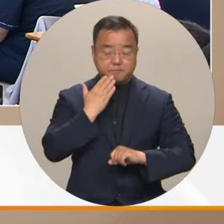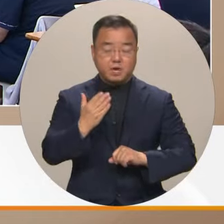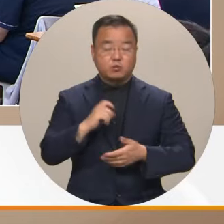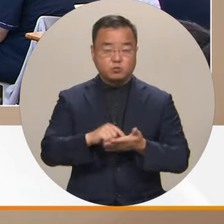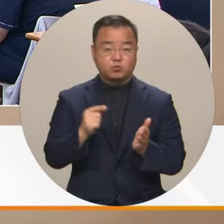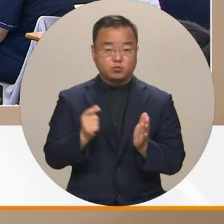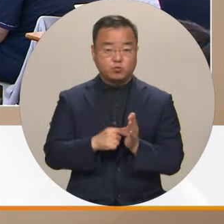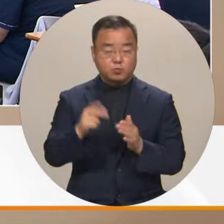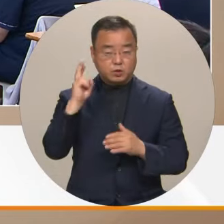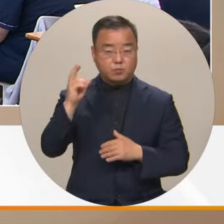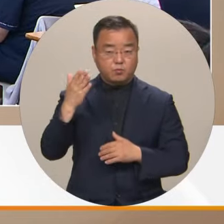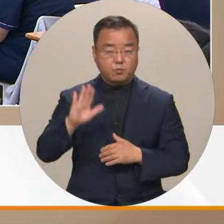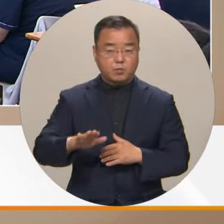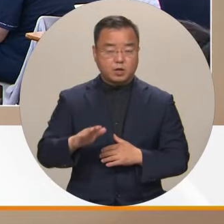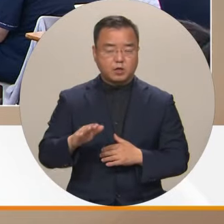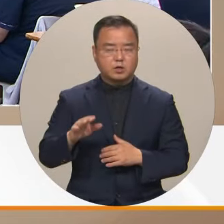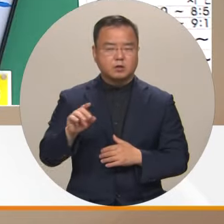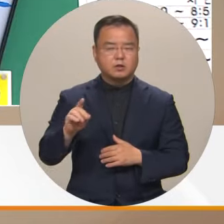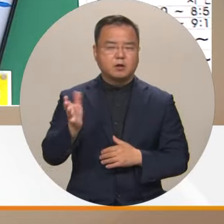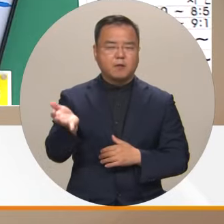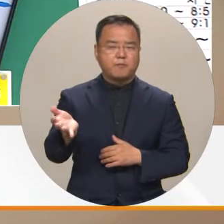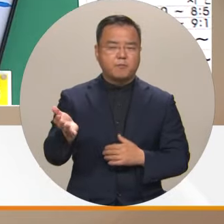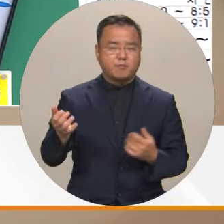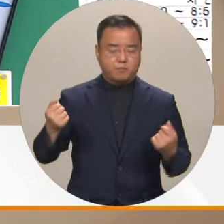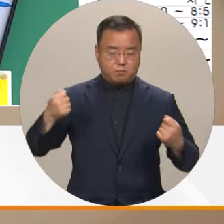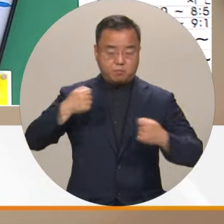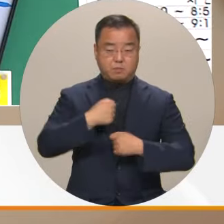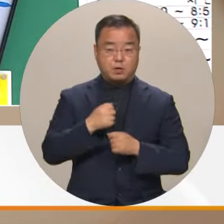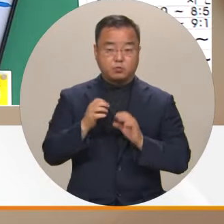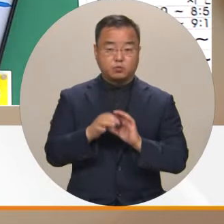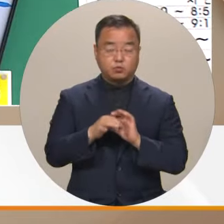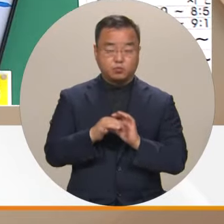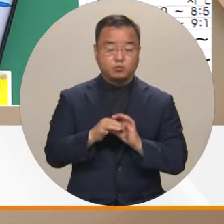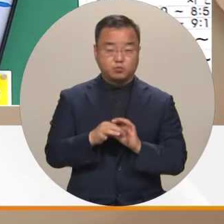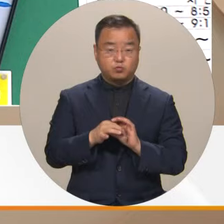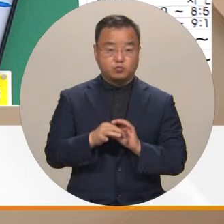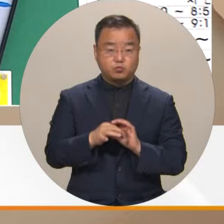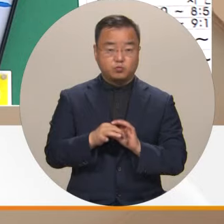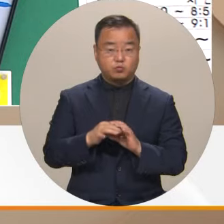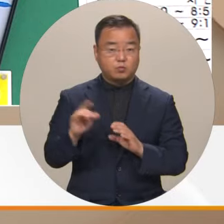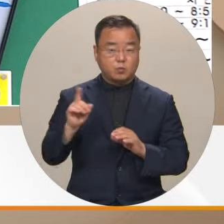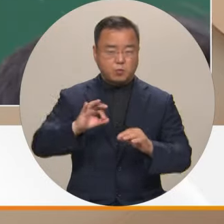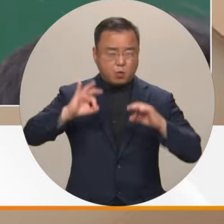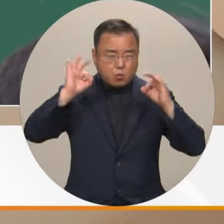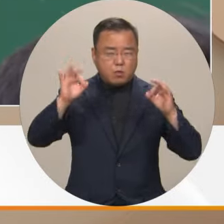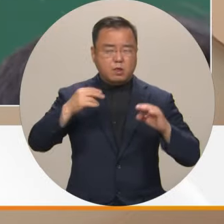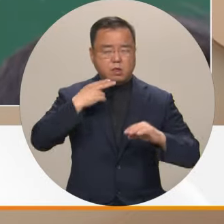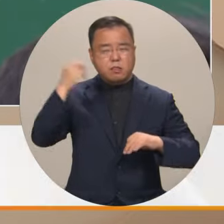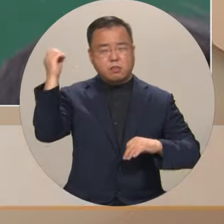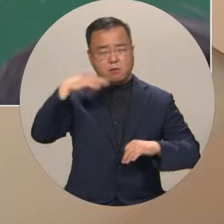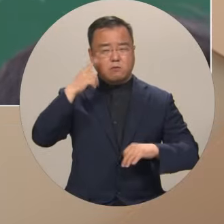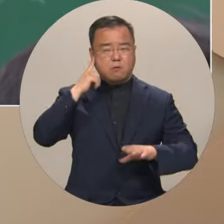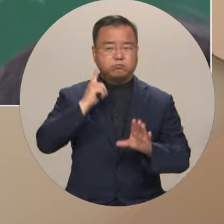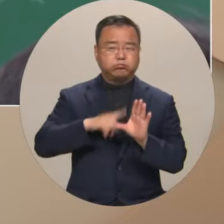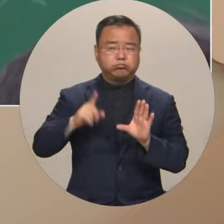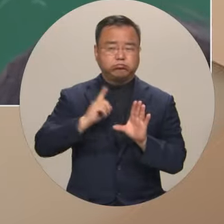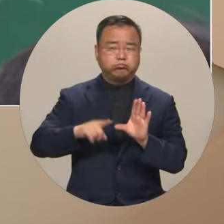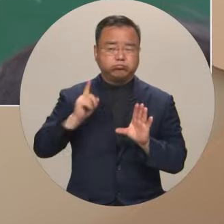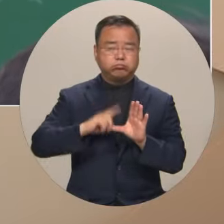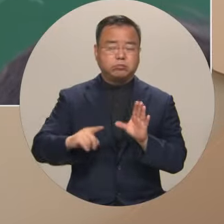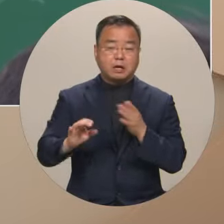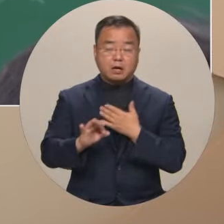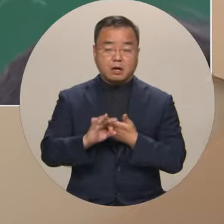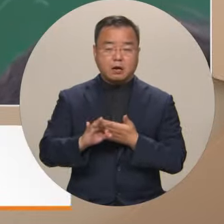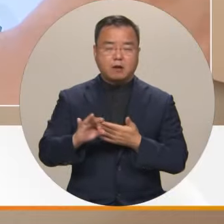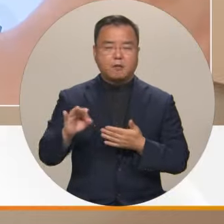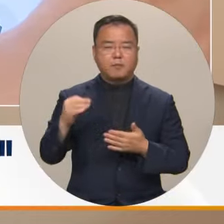오히려 그 아이언맨 수트 때문에 아무 노력도 하지 않고 그냥 저 나아지거나 뭐 이런 학생들은 오히려 그